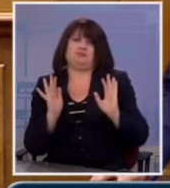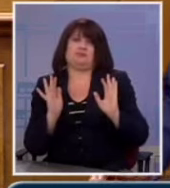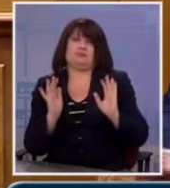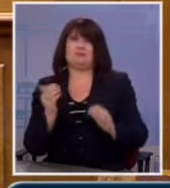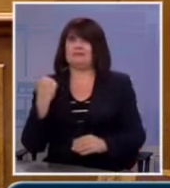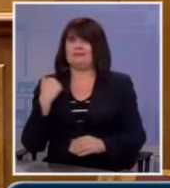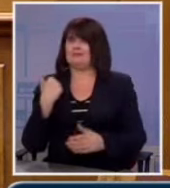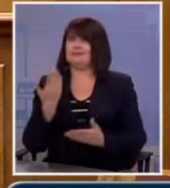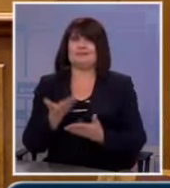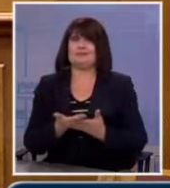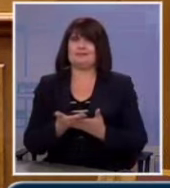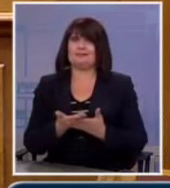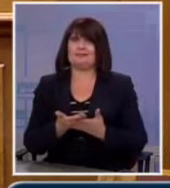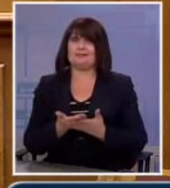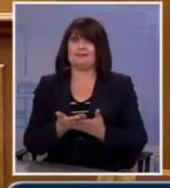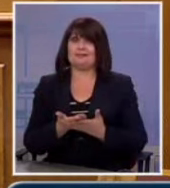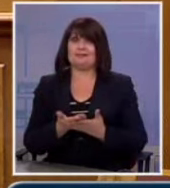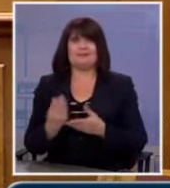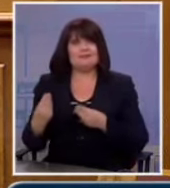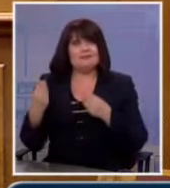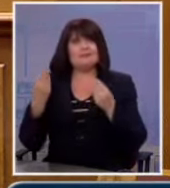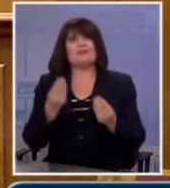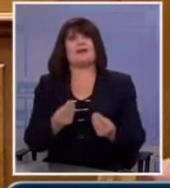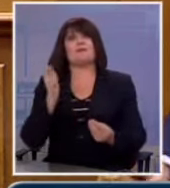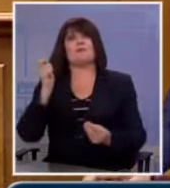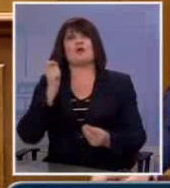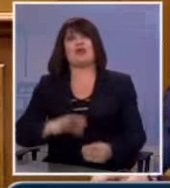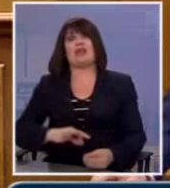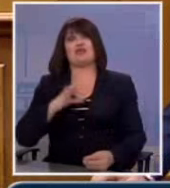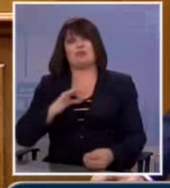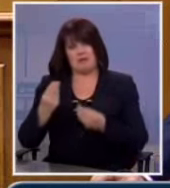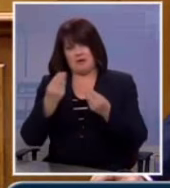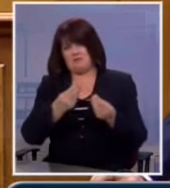Μας ζήτησαν να παραδώσουμε την πολιτική μας αξιοπρέπεια.